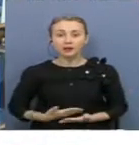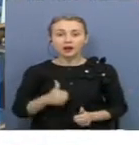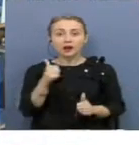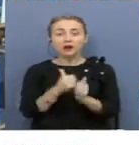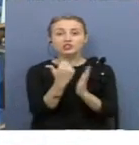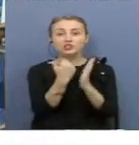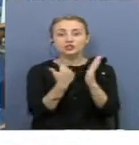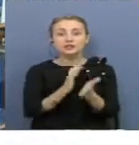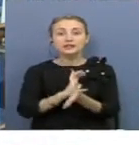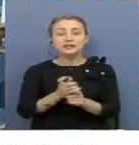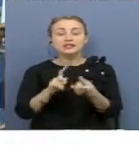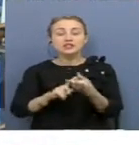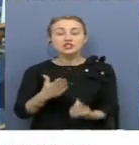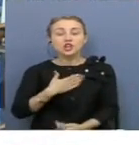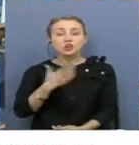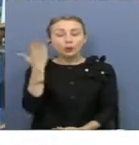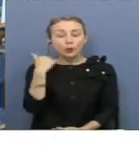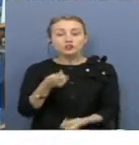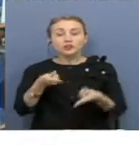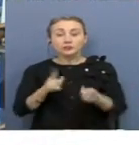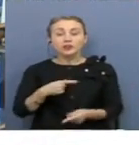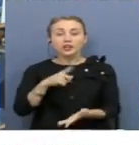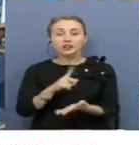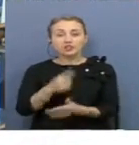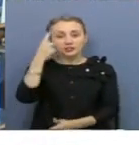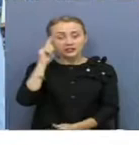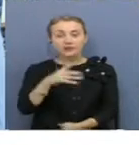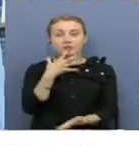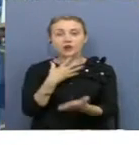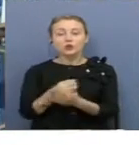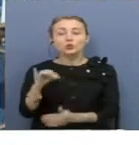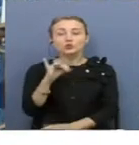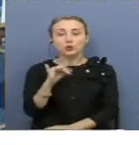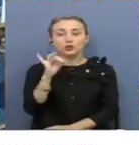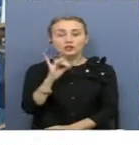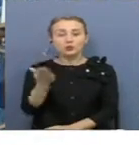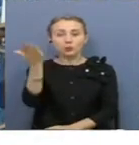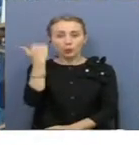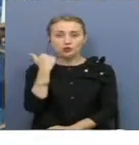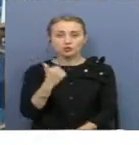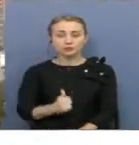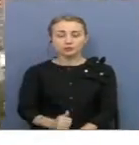бөлімі өткенімізді бүгінмен тығыз байланыстырады. Біз өзіміздің тамырымызды, тарихымызды білуіміз керек.